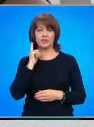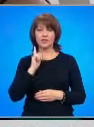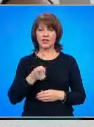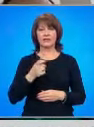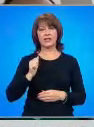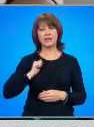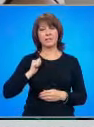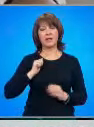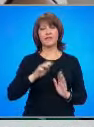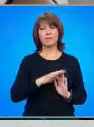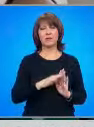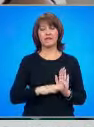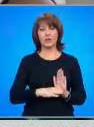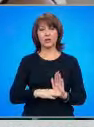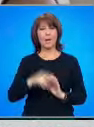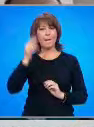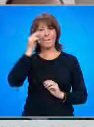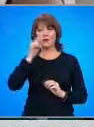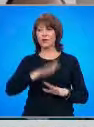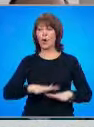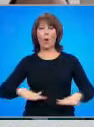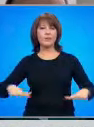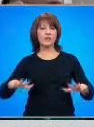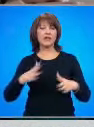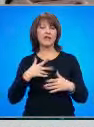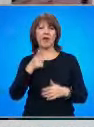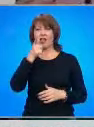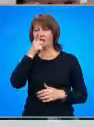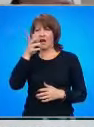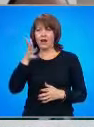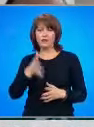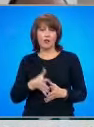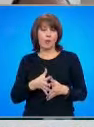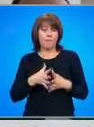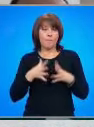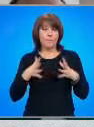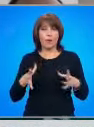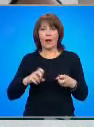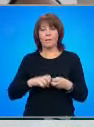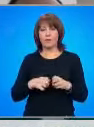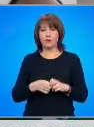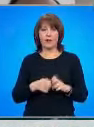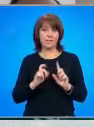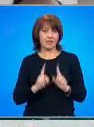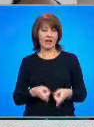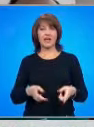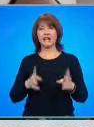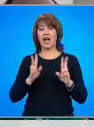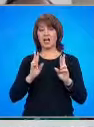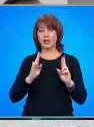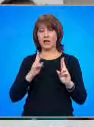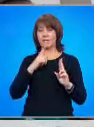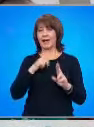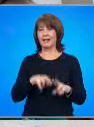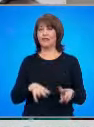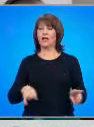че българското общество има далеч по-големи проблеми, които трябва да решаваме като народни